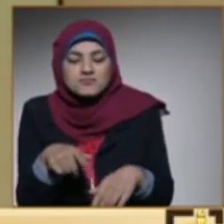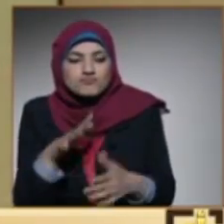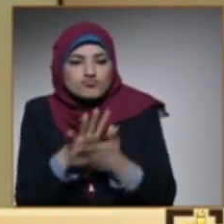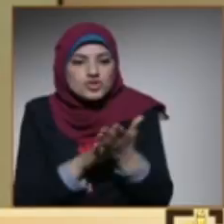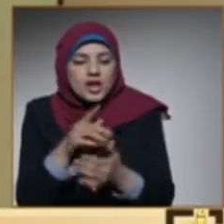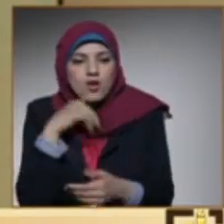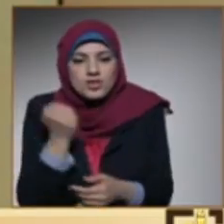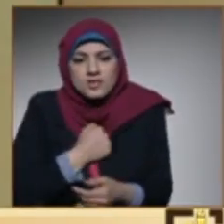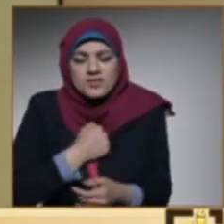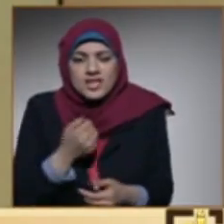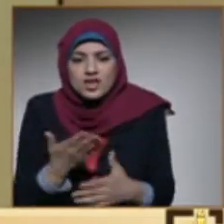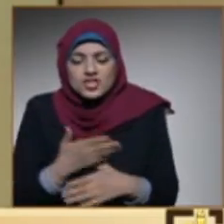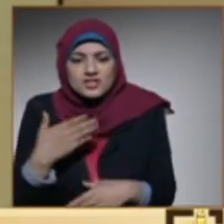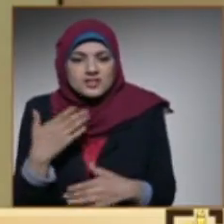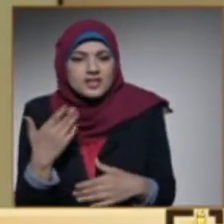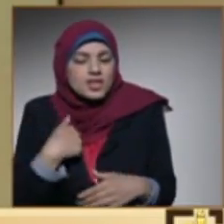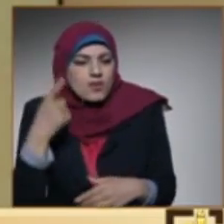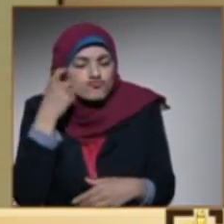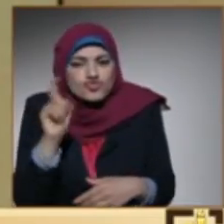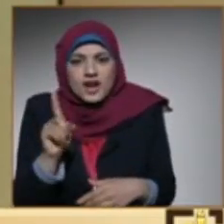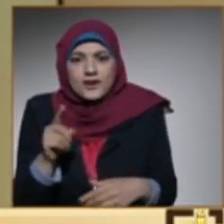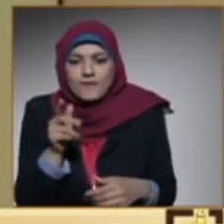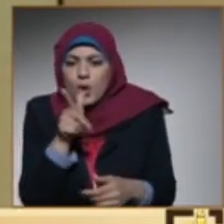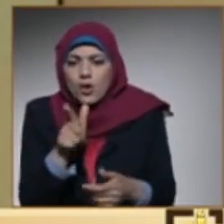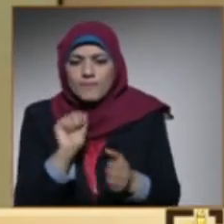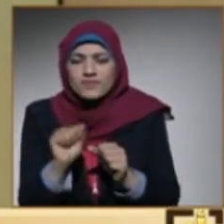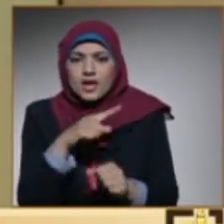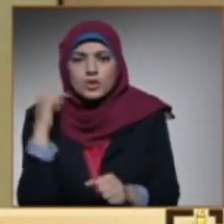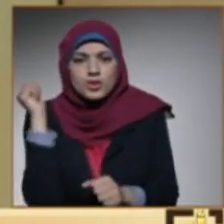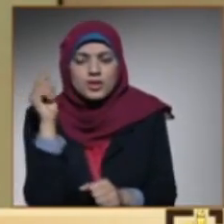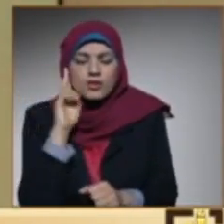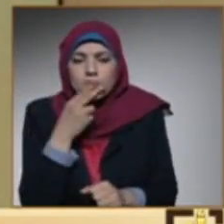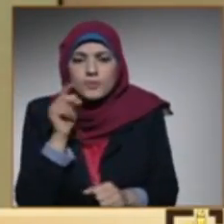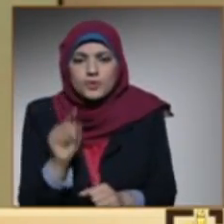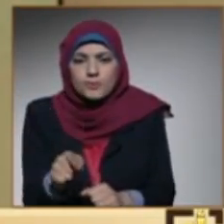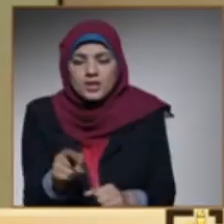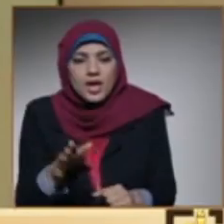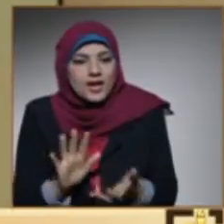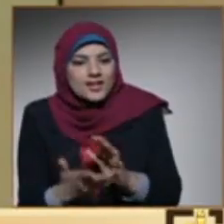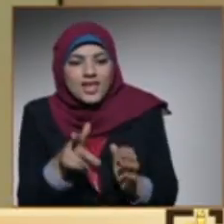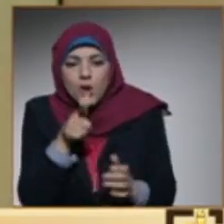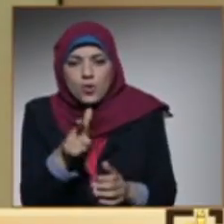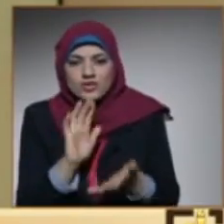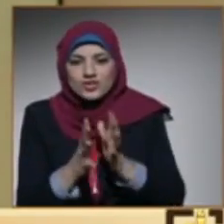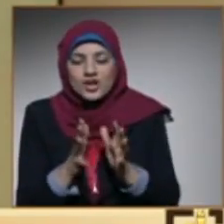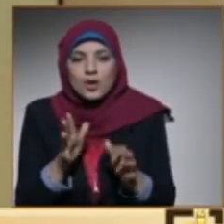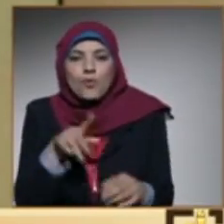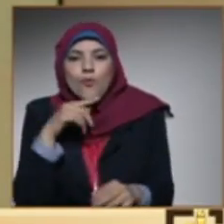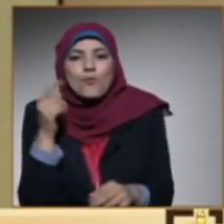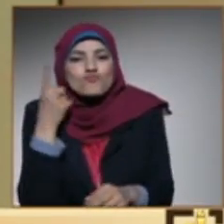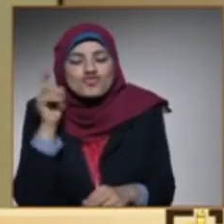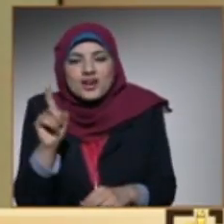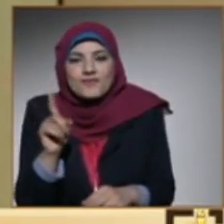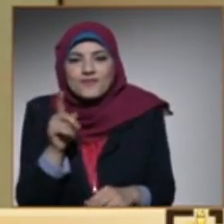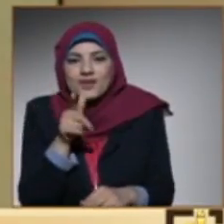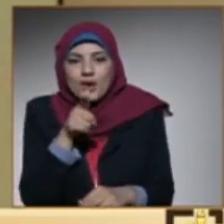لغه الاشاره، مش بس كده مش مطلوب من كل الناس انها تعرف لغه الاشاره، بس على الاقل تبقى عارفه ان دي شريحه كبيره موجوده في المجتمع، ازاي